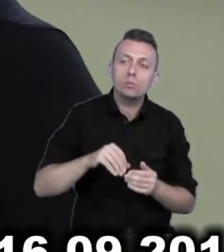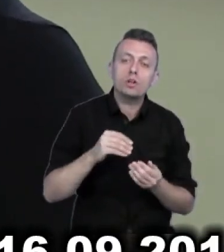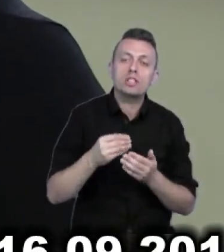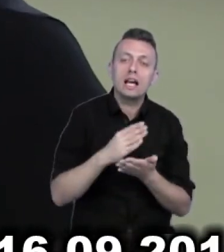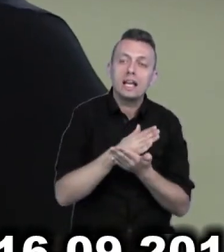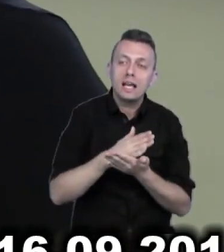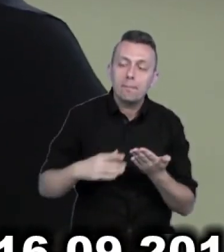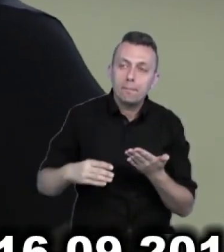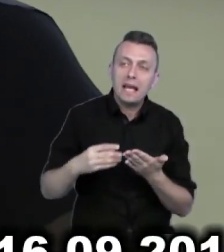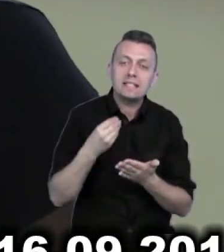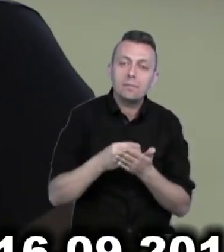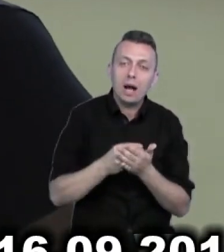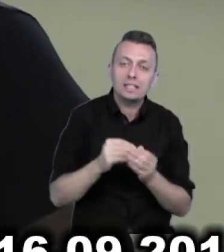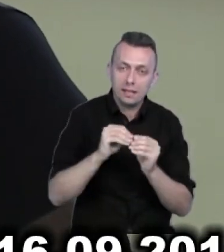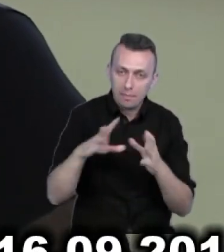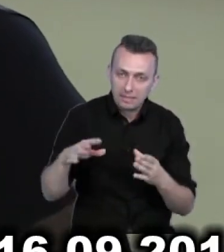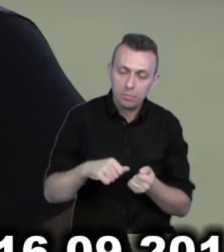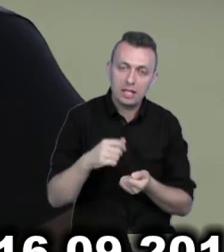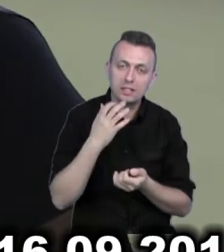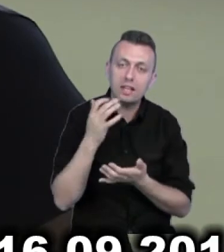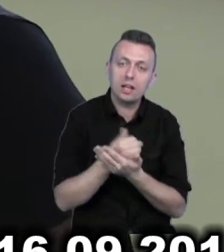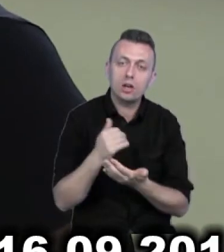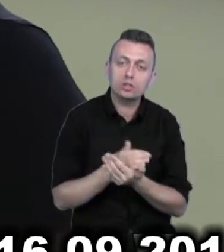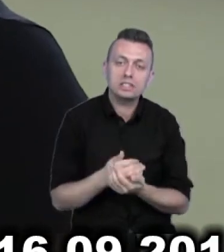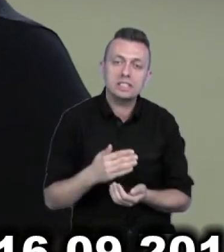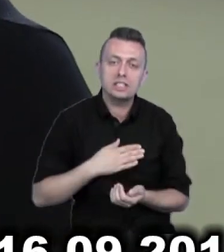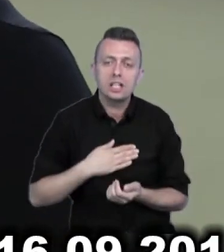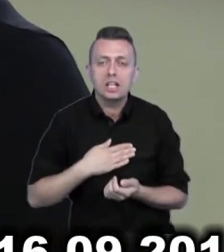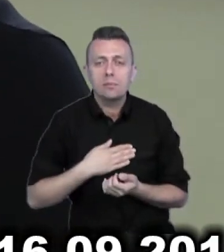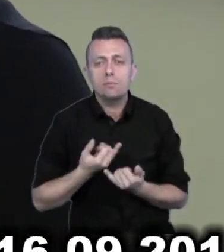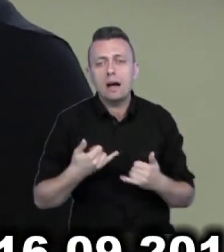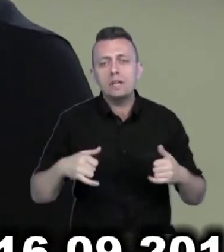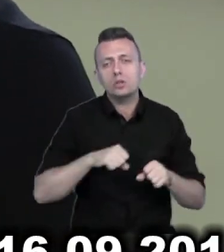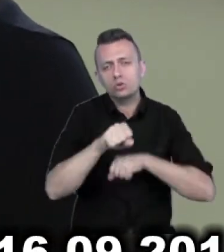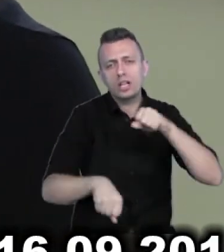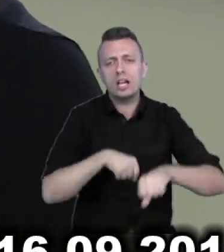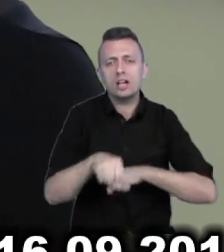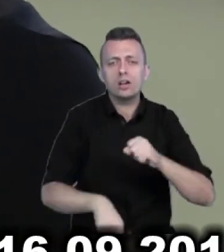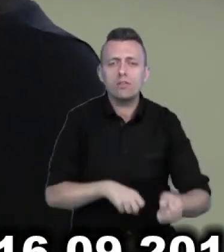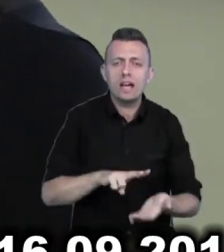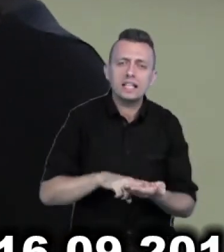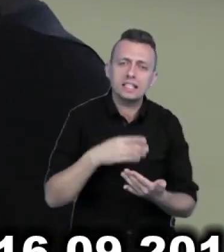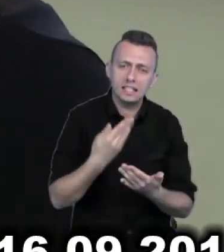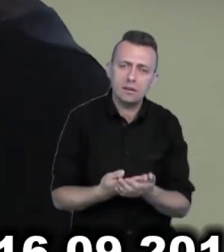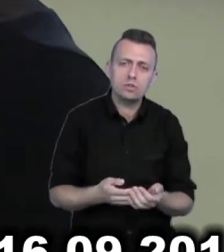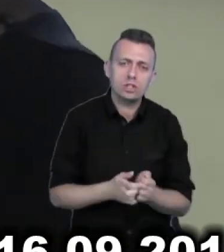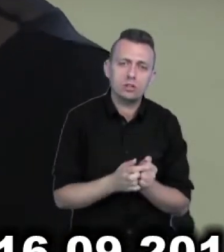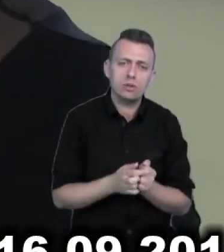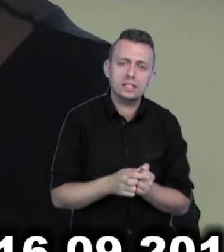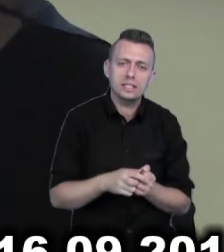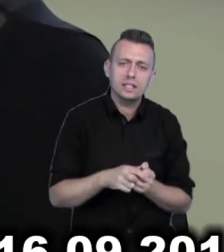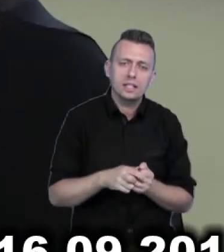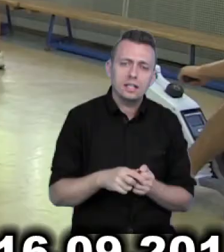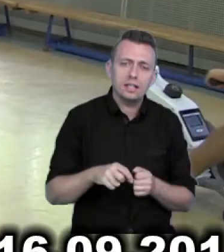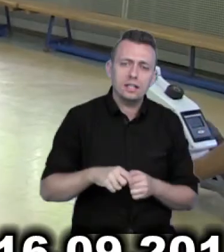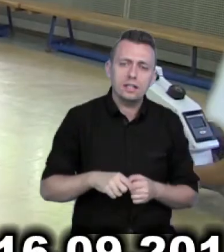tutaj zakupiony? Tak, mamy zakupione stepery, wioślarze, rowerki stacjonarne, orbitreki i bieżnie